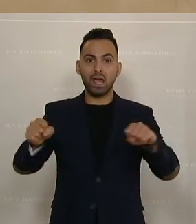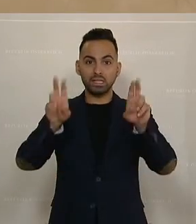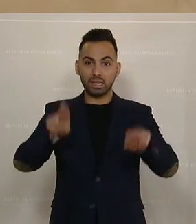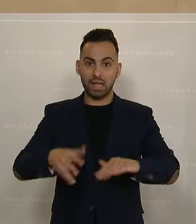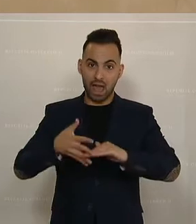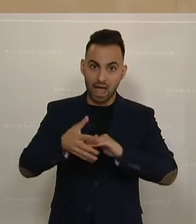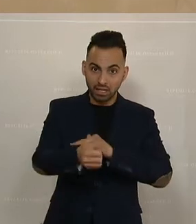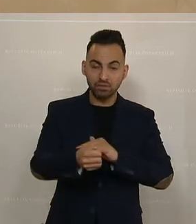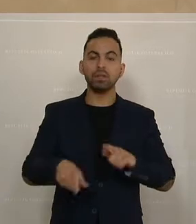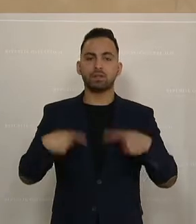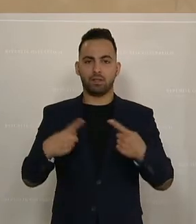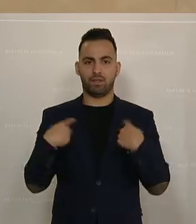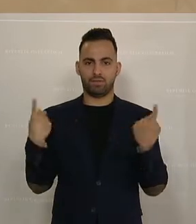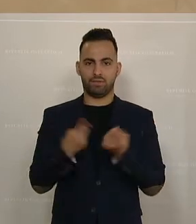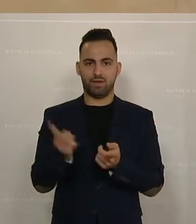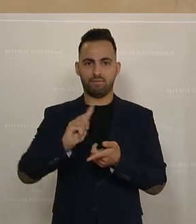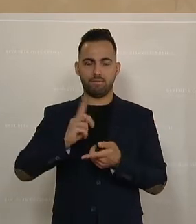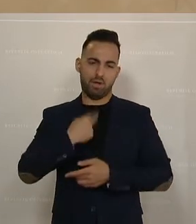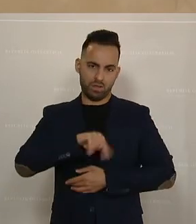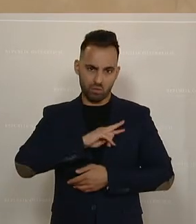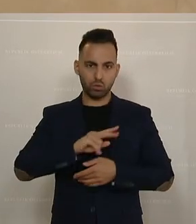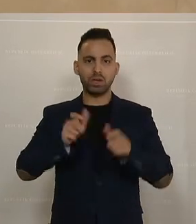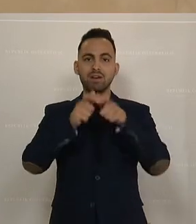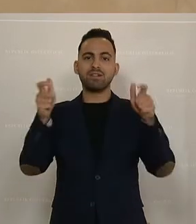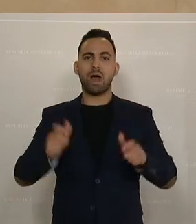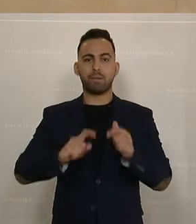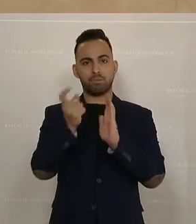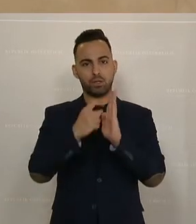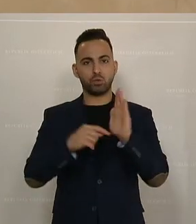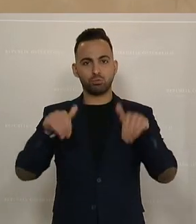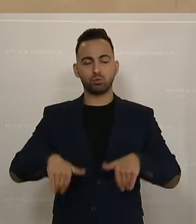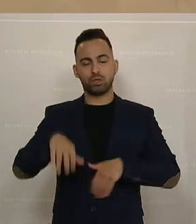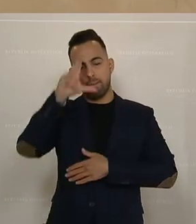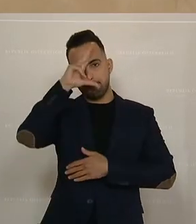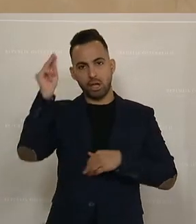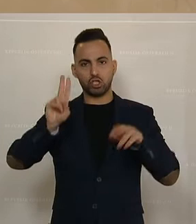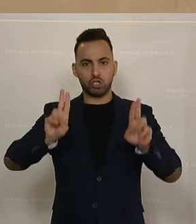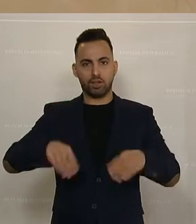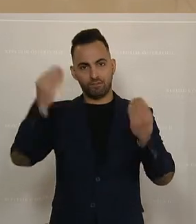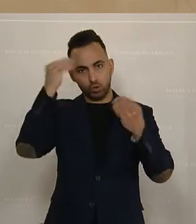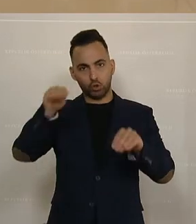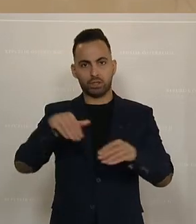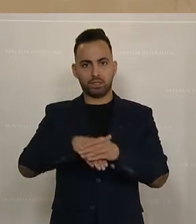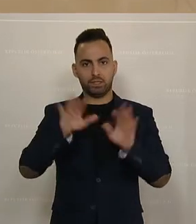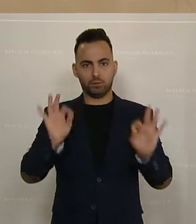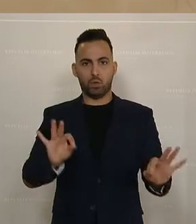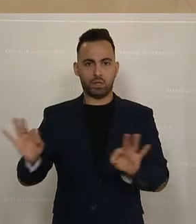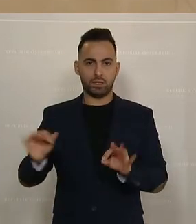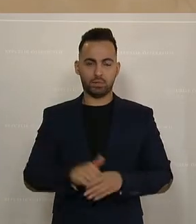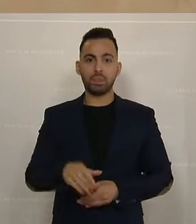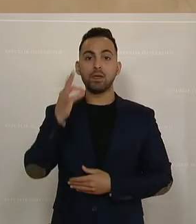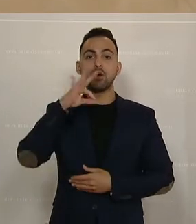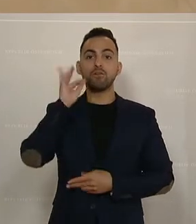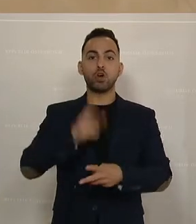dann haben wir die verantwortung dass die rahmenbedingungen entsprechend menschen würdig gestaltet werden und in diesem zusammenhang von staatssekretärin